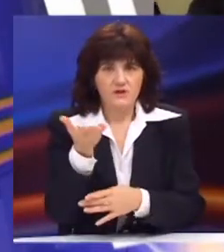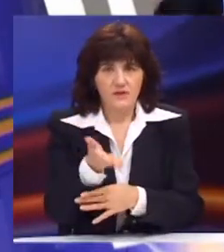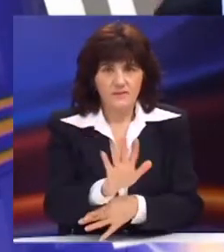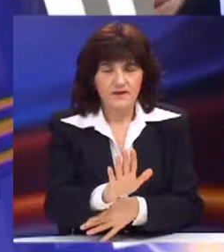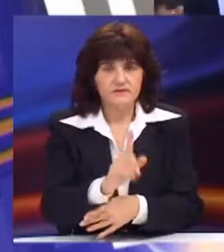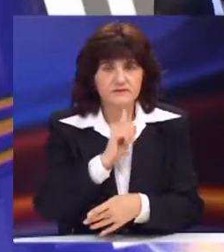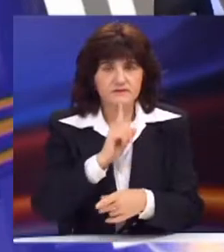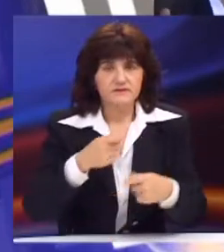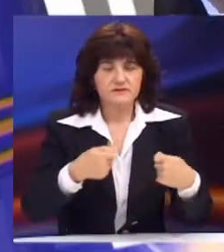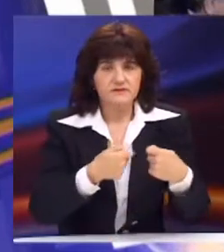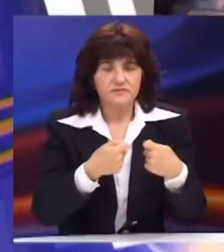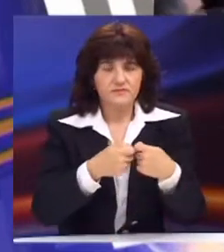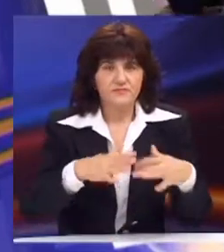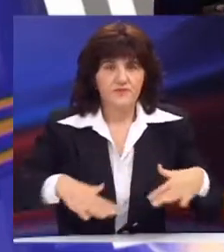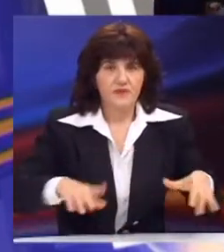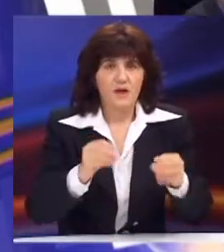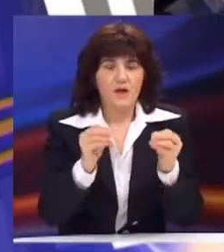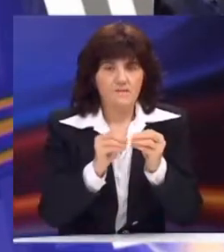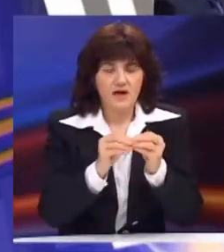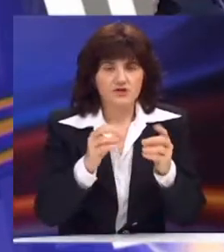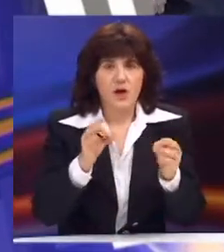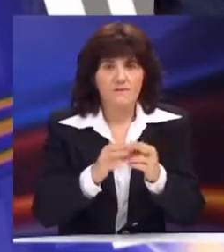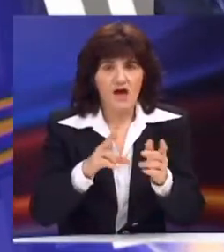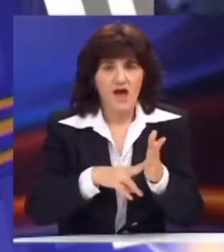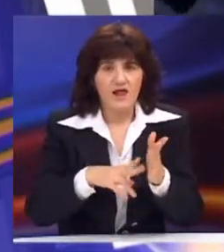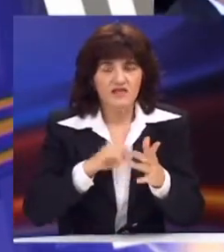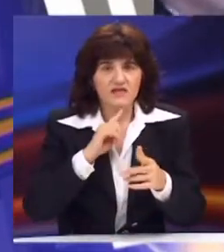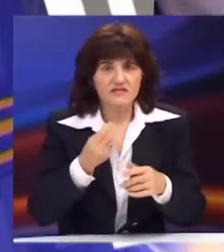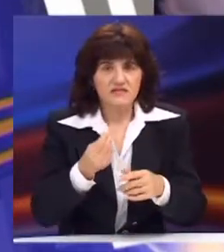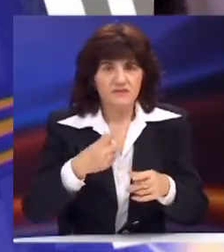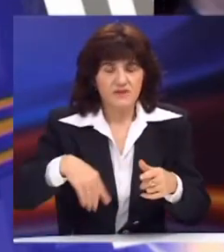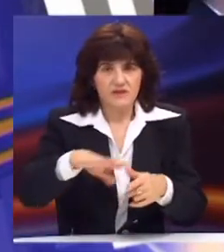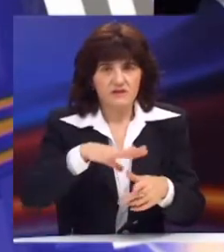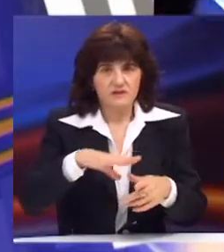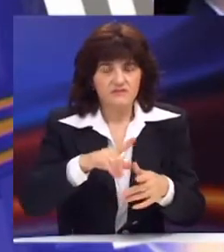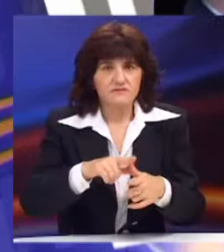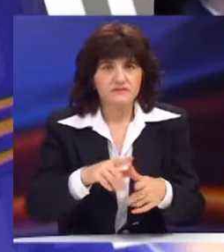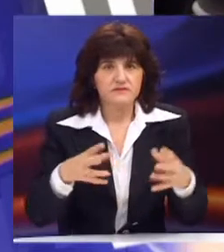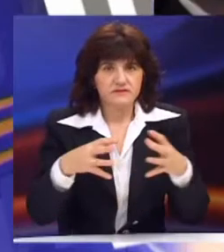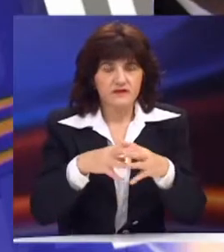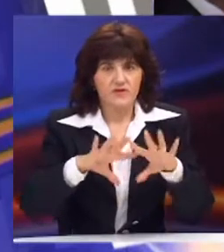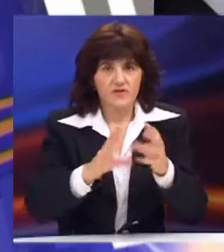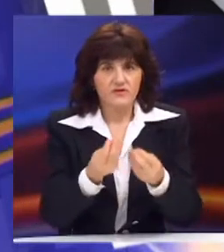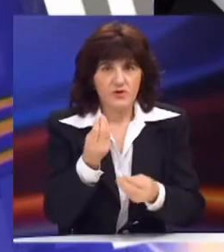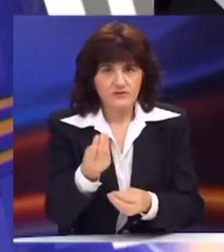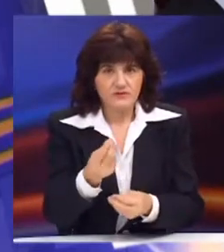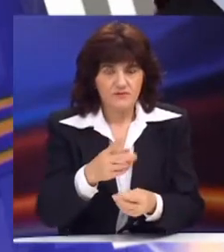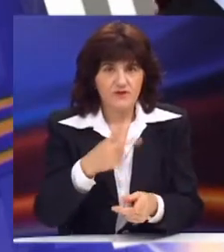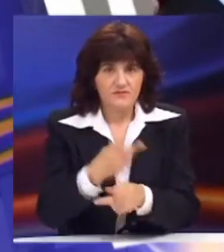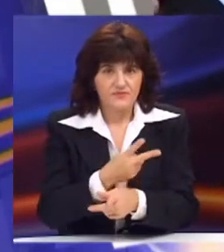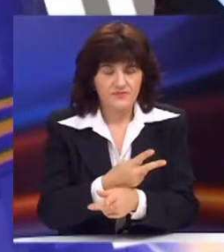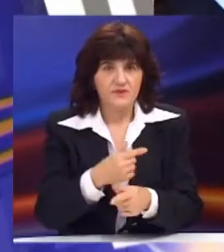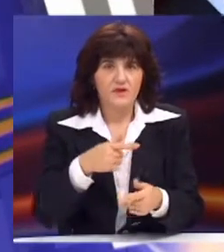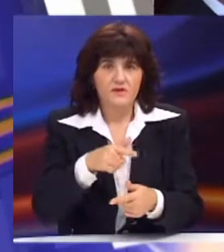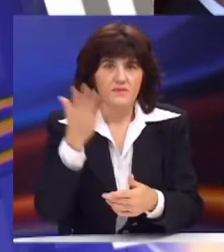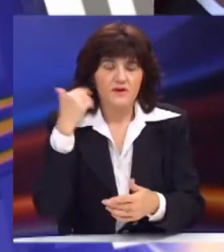zajednice doprinela prisajedinjenju Bačke, Banata i Baranje Srbiji. Prema njenim rečima, Bunjevci nakon toga nisu imali tako svetlu